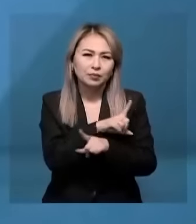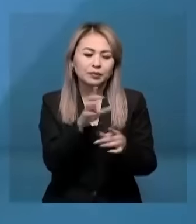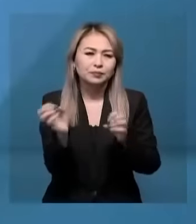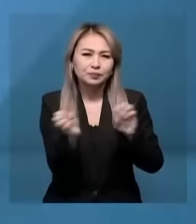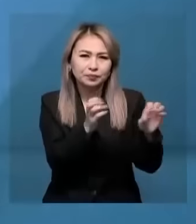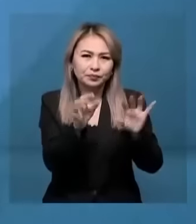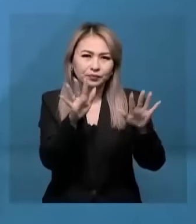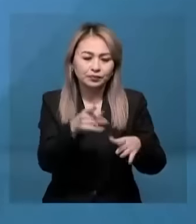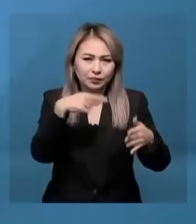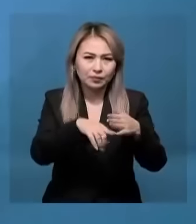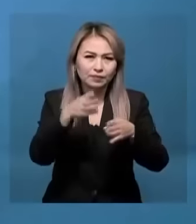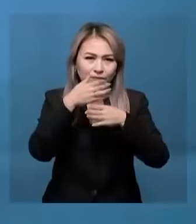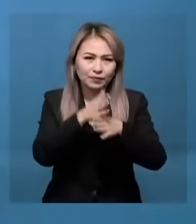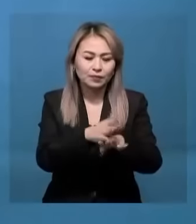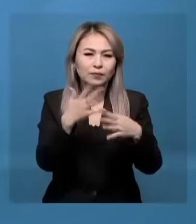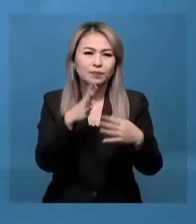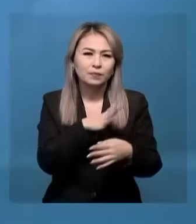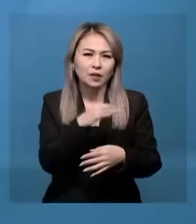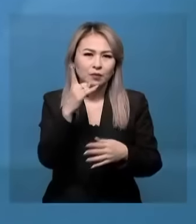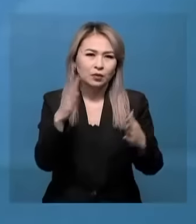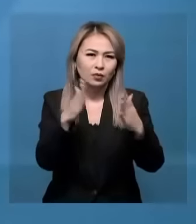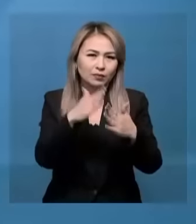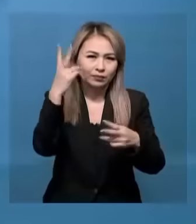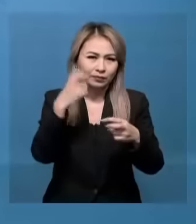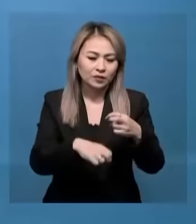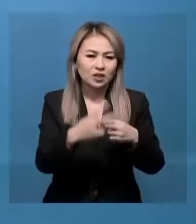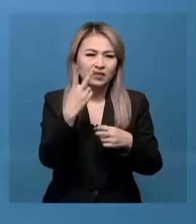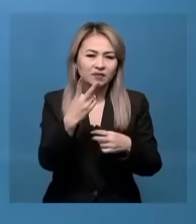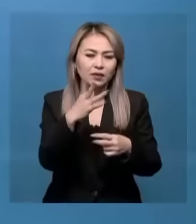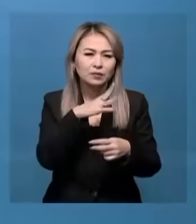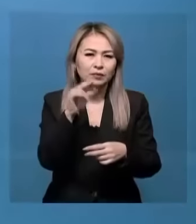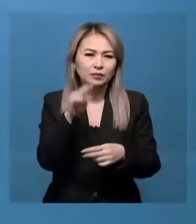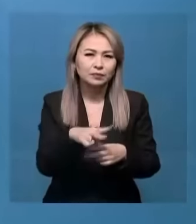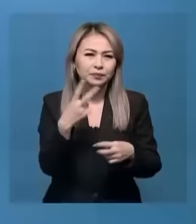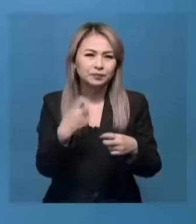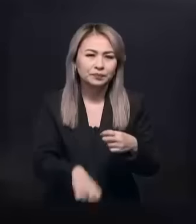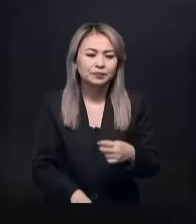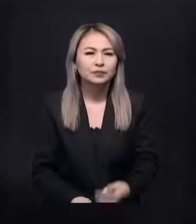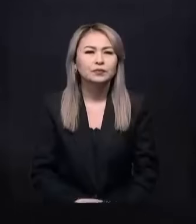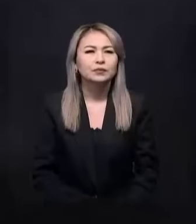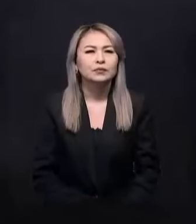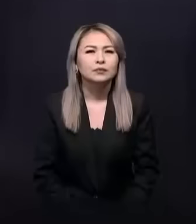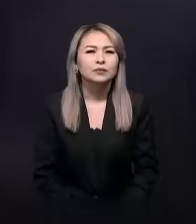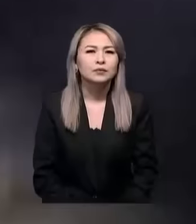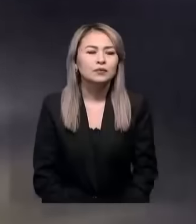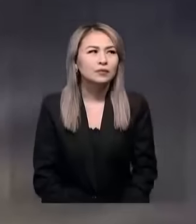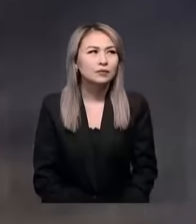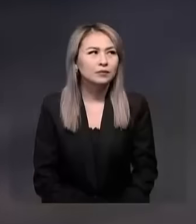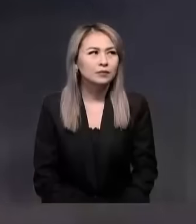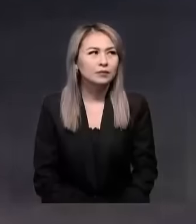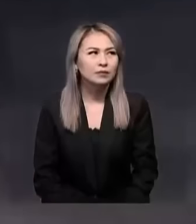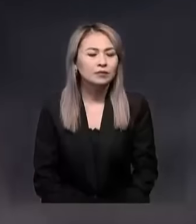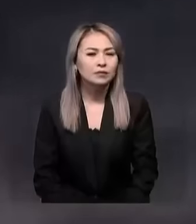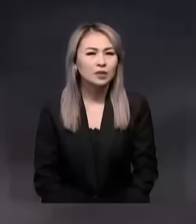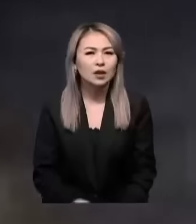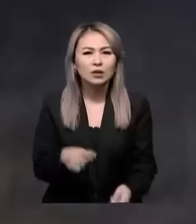денесі батпақты қирандасынан шығарылды. Бір үй қирап, тағы екеуіне зақым келді. Хозяев! Мына